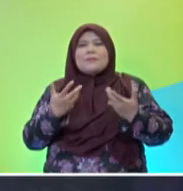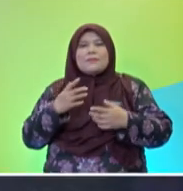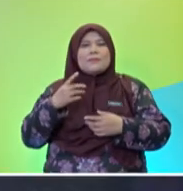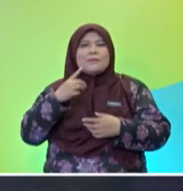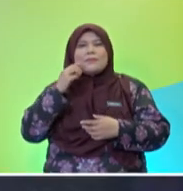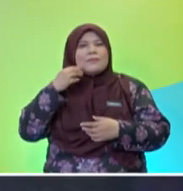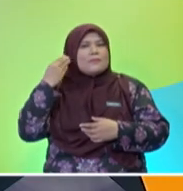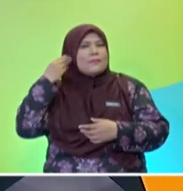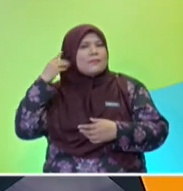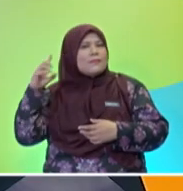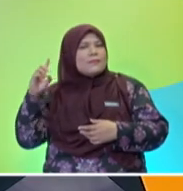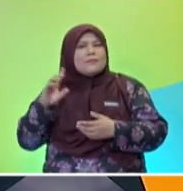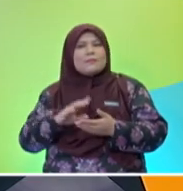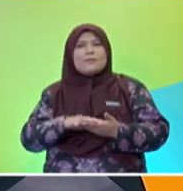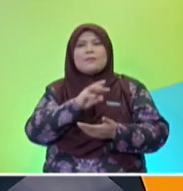lembut